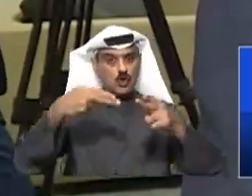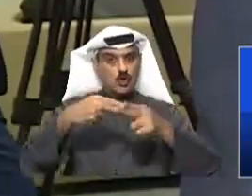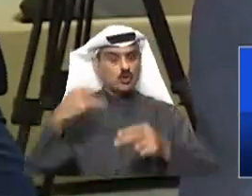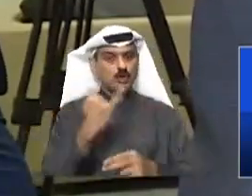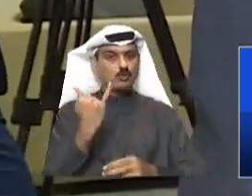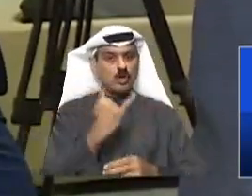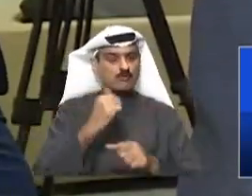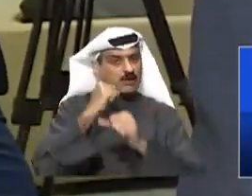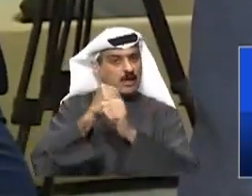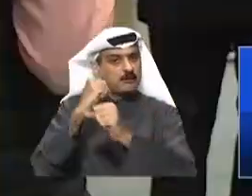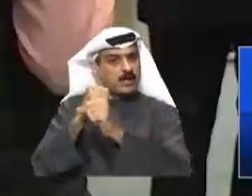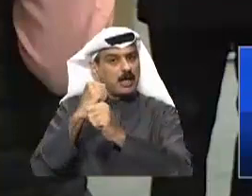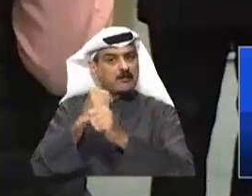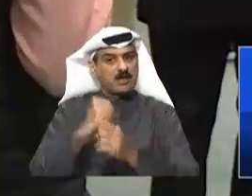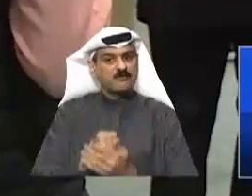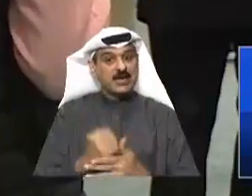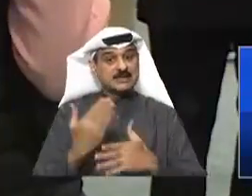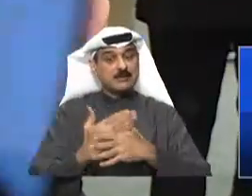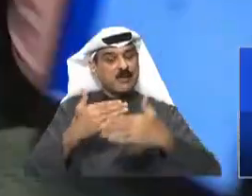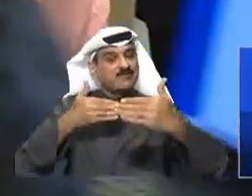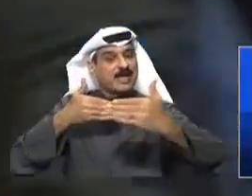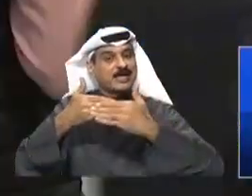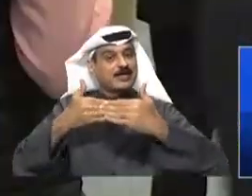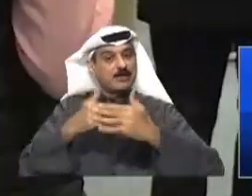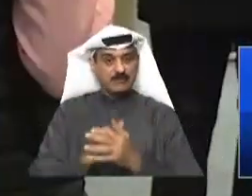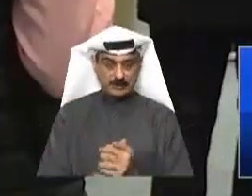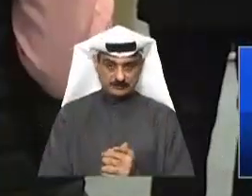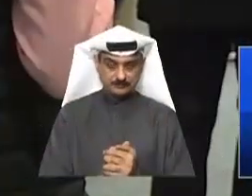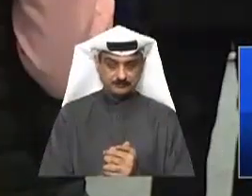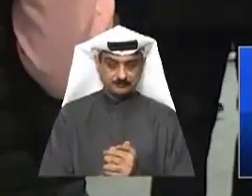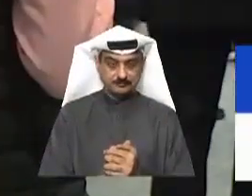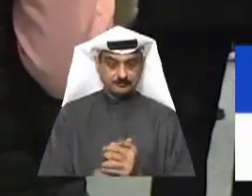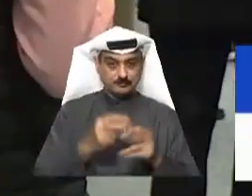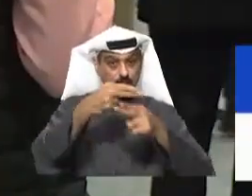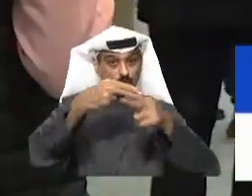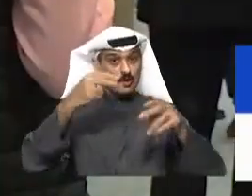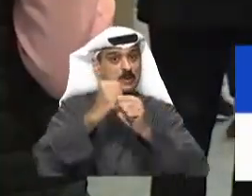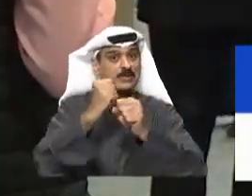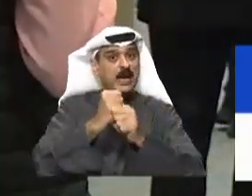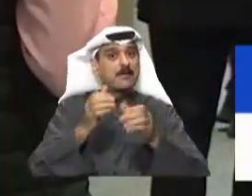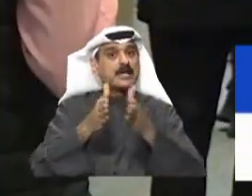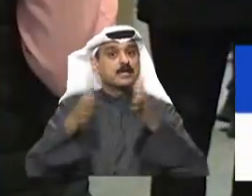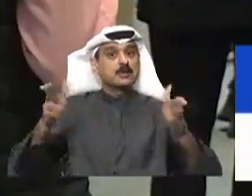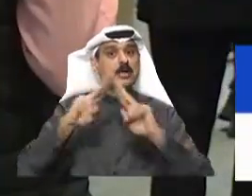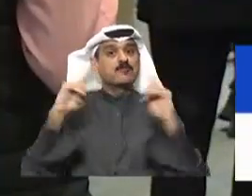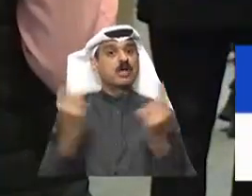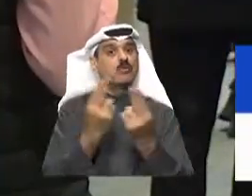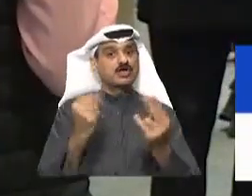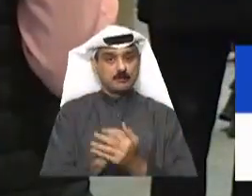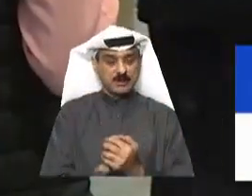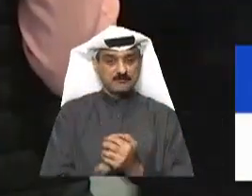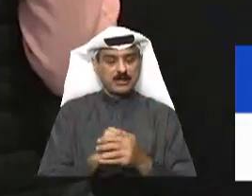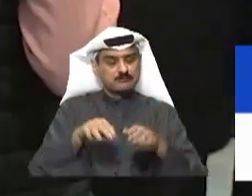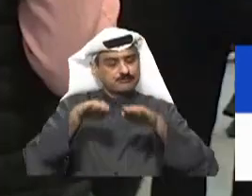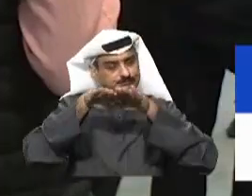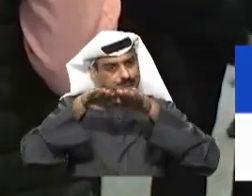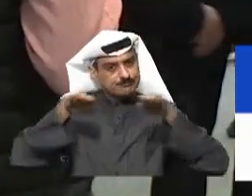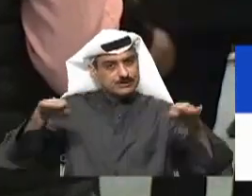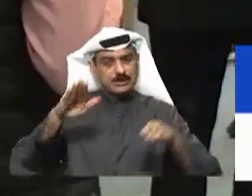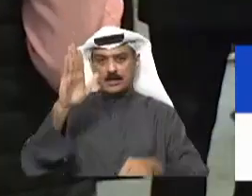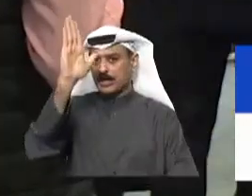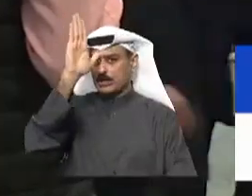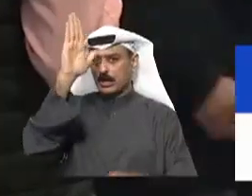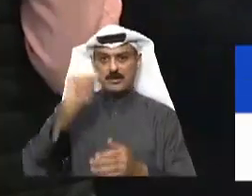جدا لأنه هو الأقرب. الكويت بالذات لها دور كبير في هذا المؤتمر في استقرار العراق وأيضا